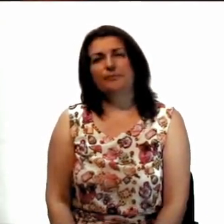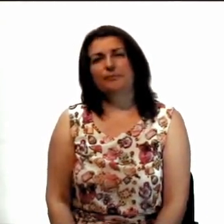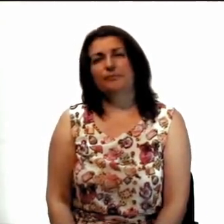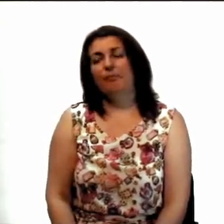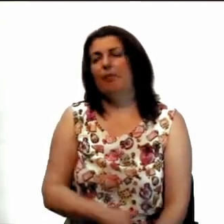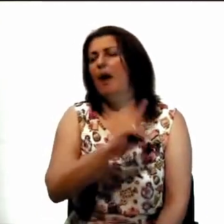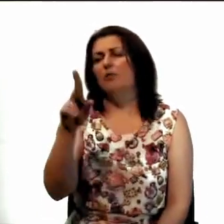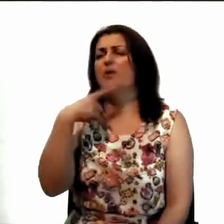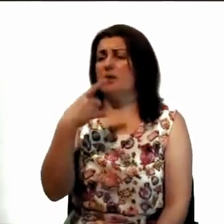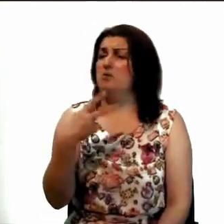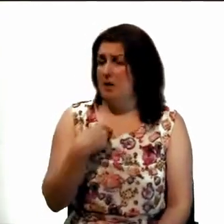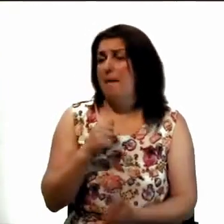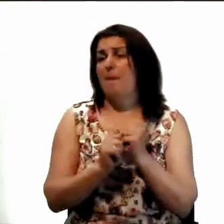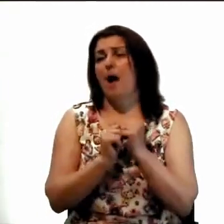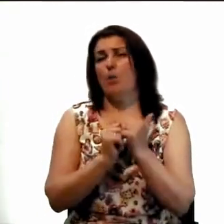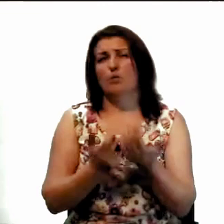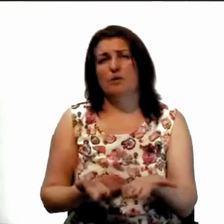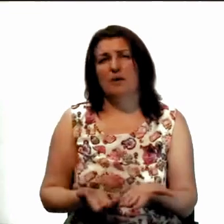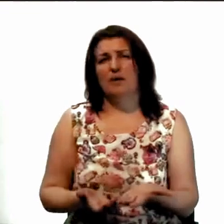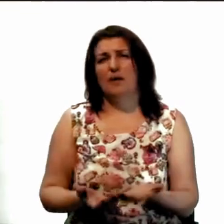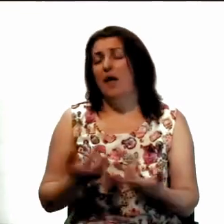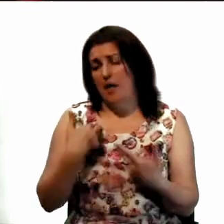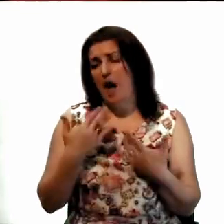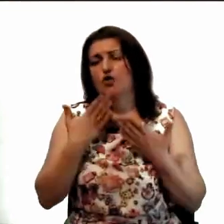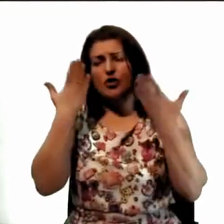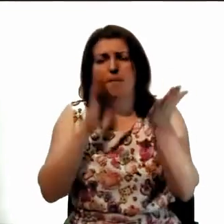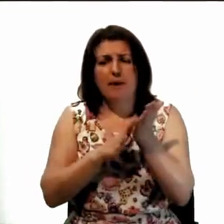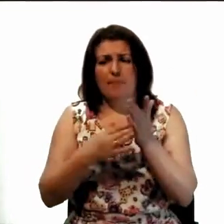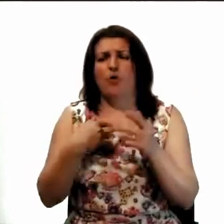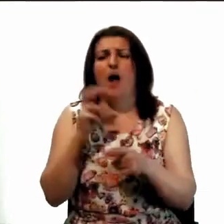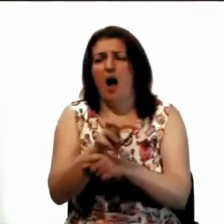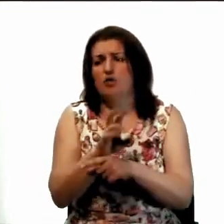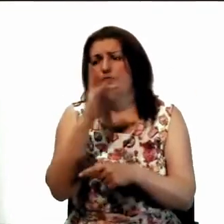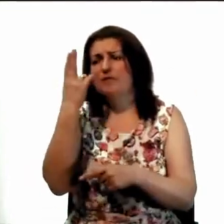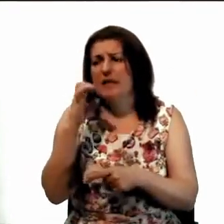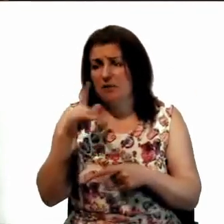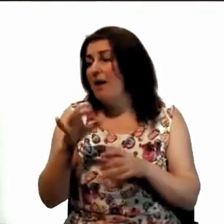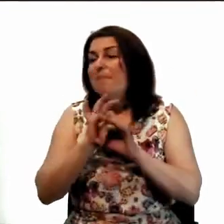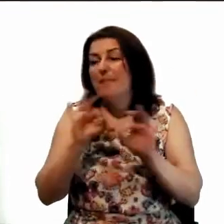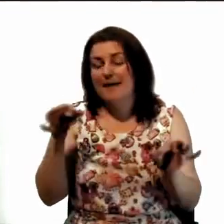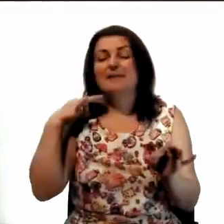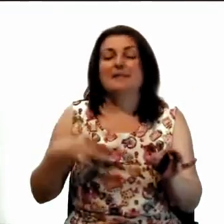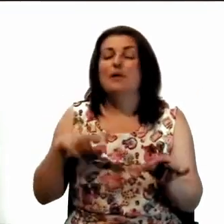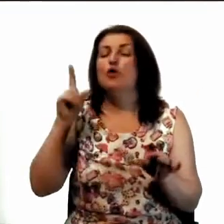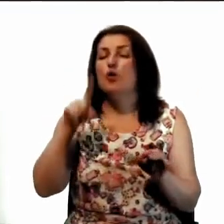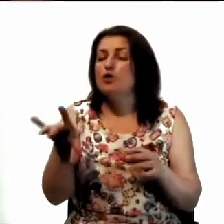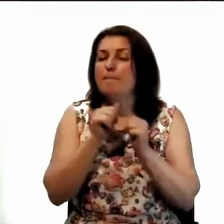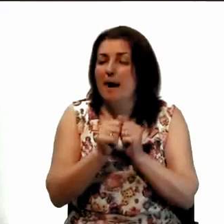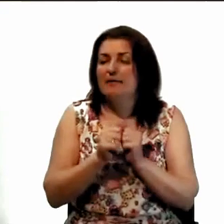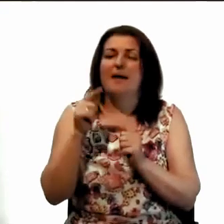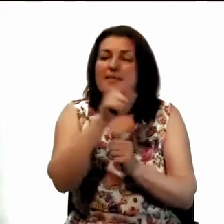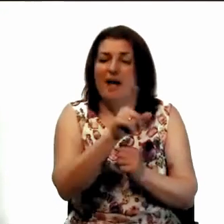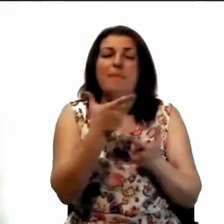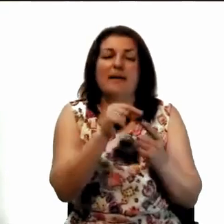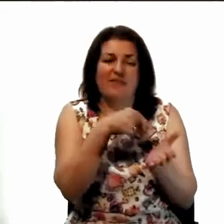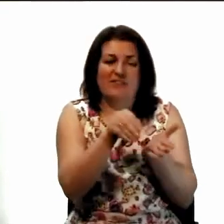Кто-то скажет, ну я молюсь. Я читаю Библию, я в церковь хожу, прекрасно. Сын тоже молился, там, в свинарнике.